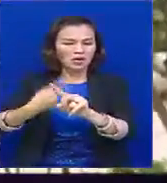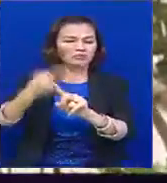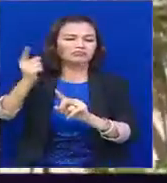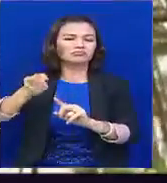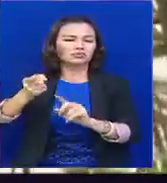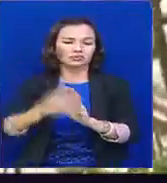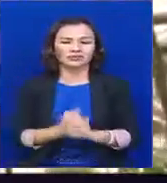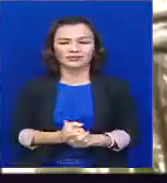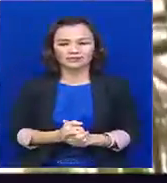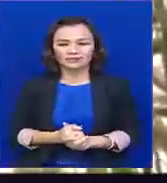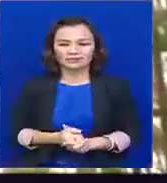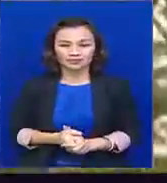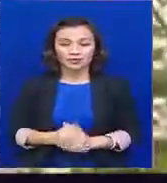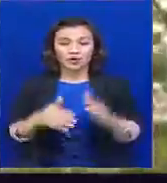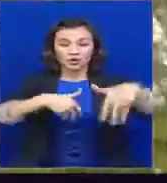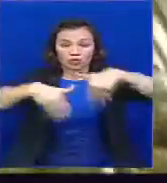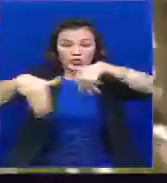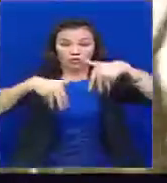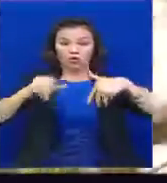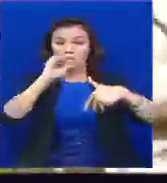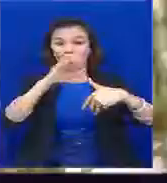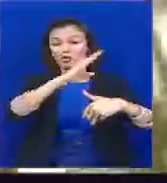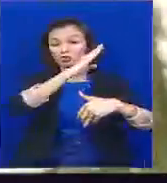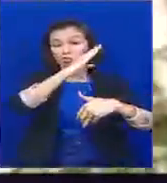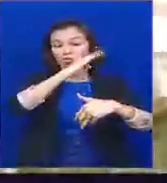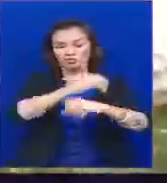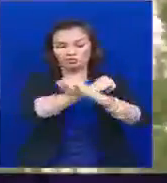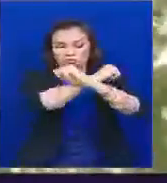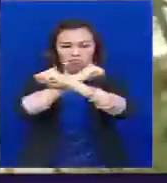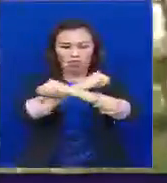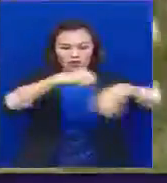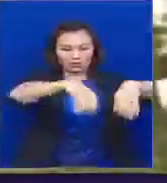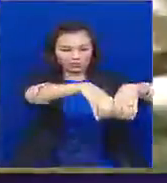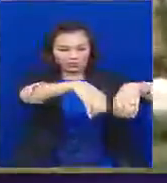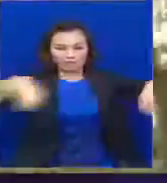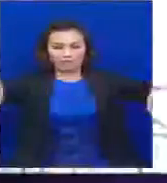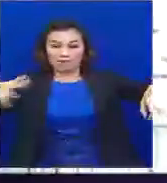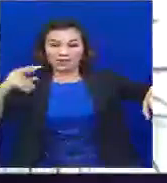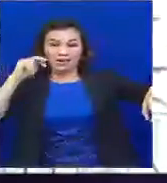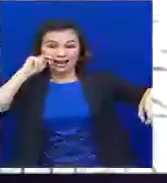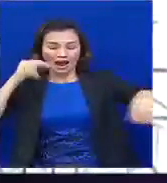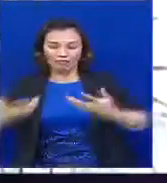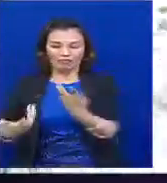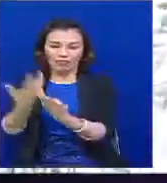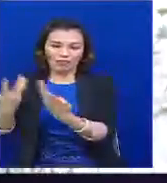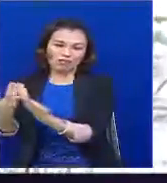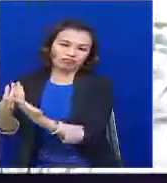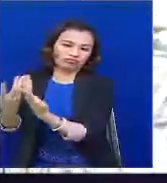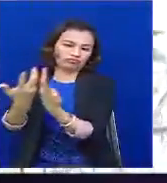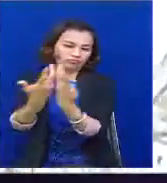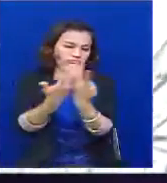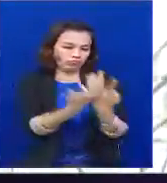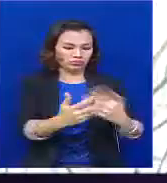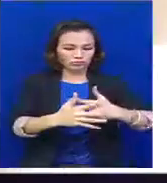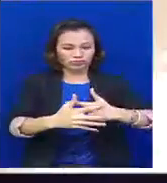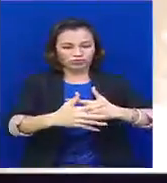ชาวบ้านบอกว่าหากไม่สร้างแนวกั้นไม้ไผ่ไว้ไม่กี่สัปดาห์ผักตบชวาที่ลอยอยู่หน้าบ้านจะเต็มพื้นที่